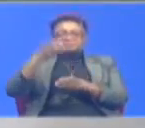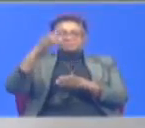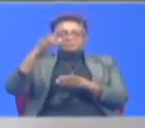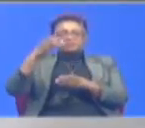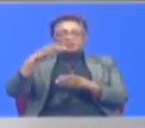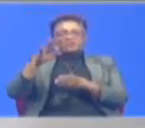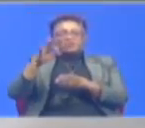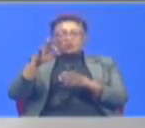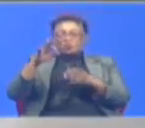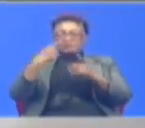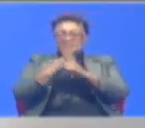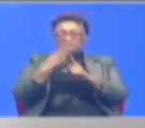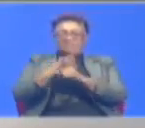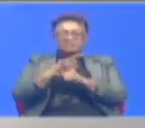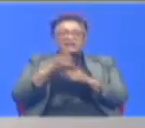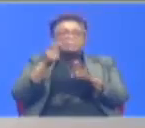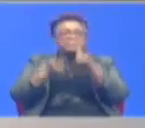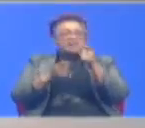ya aina tofauti.